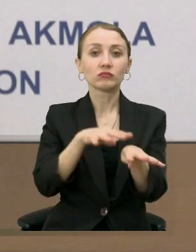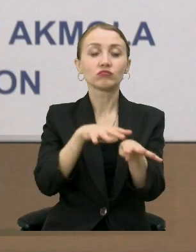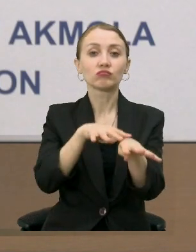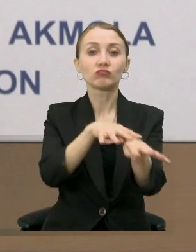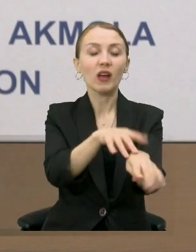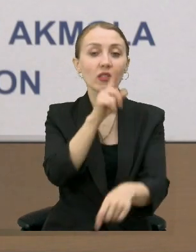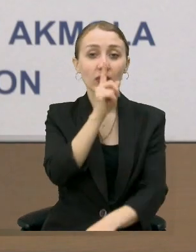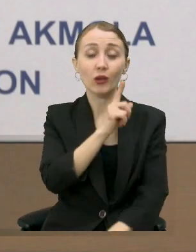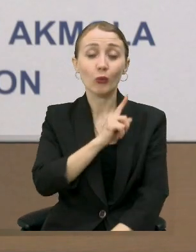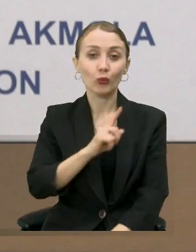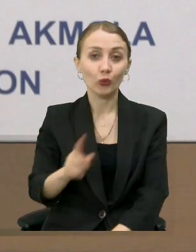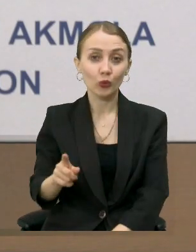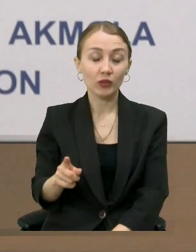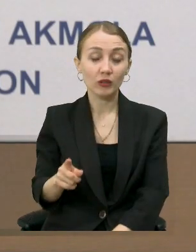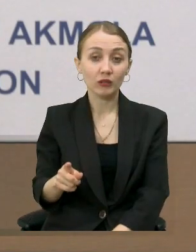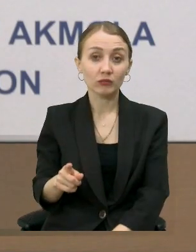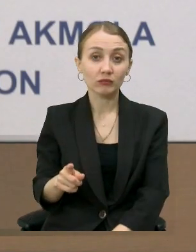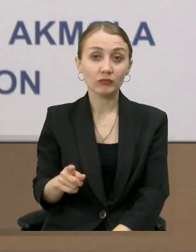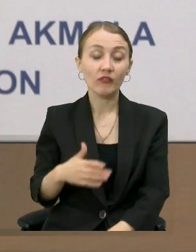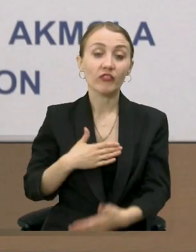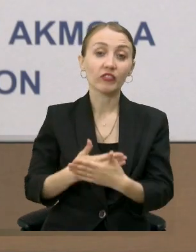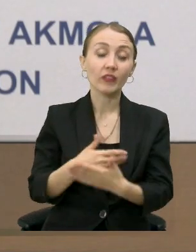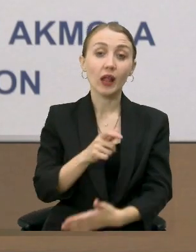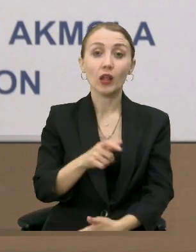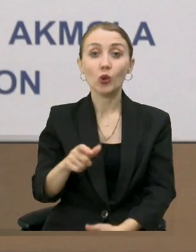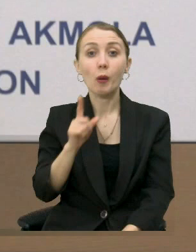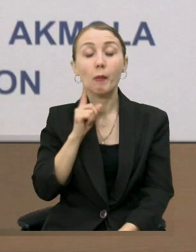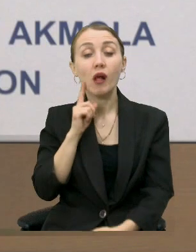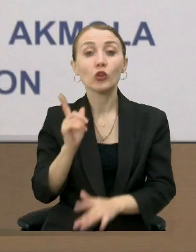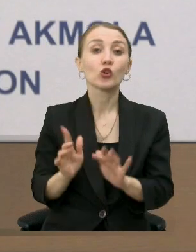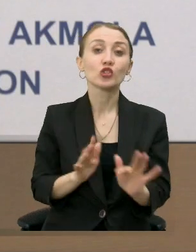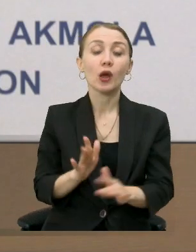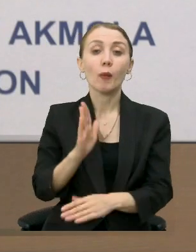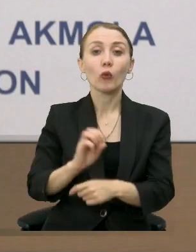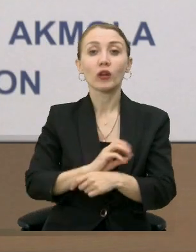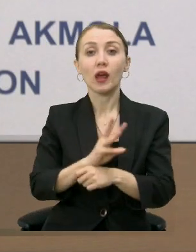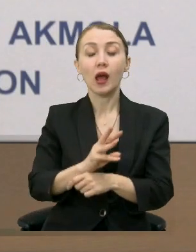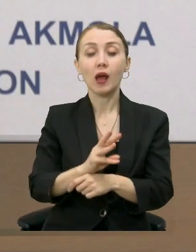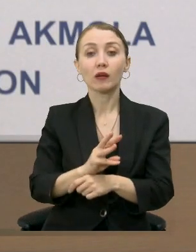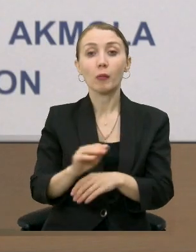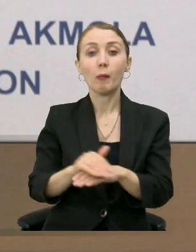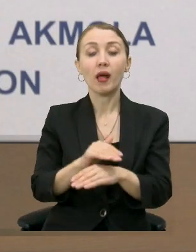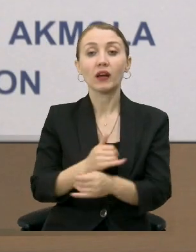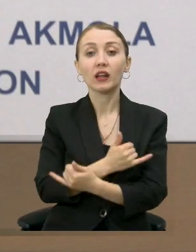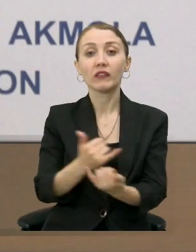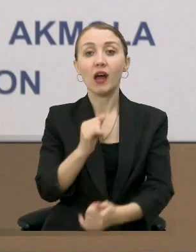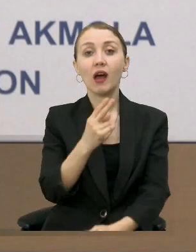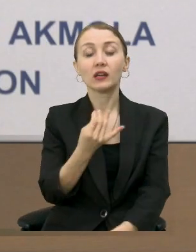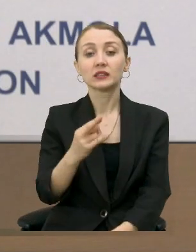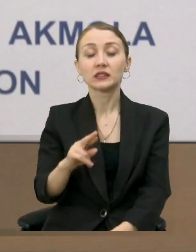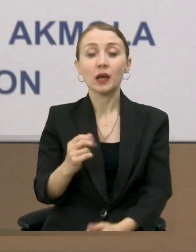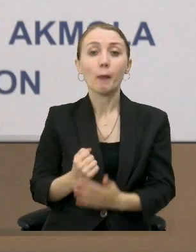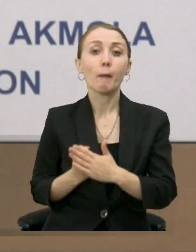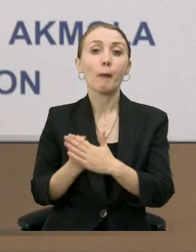будет. По линии волонтерской сети и молодежных организаций будут обеспечены благотворительные акции в поддержку ветеранов